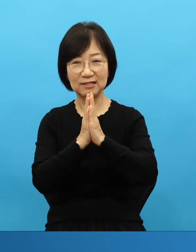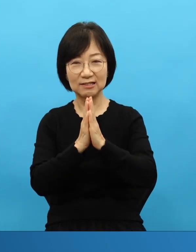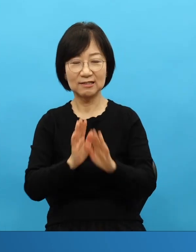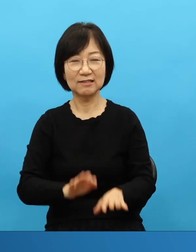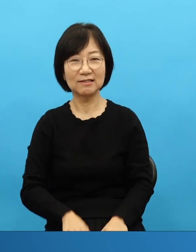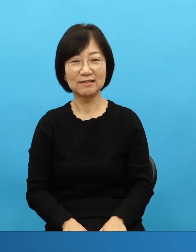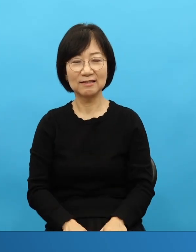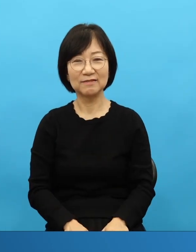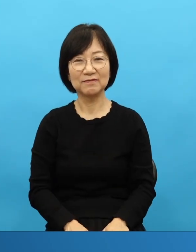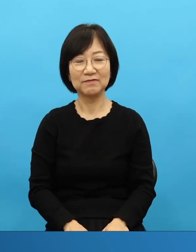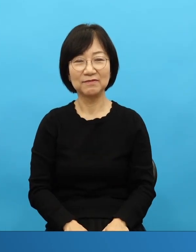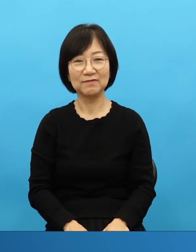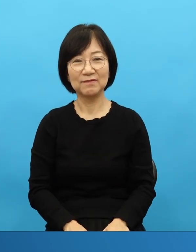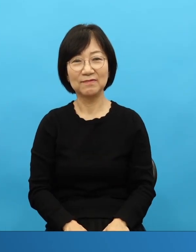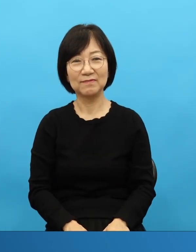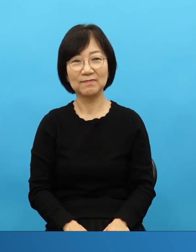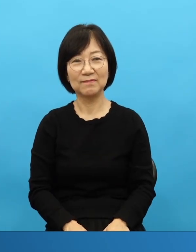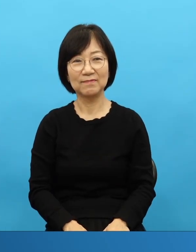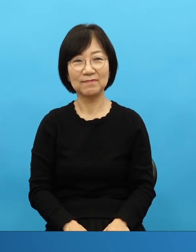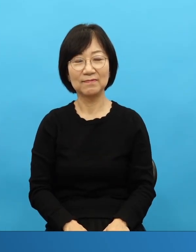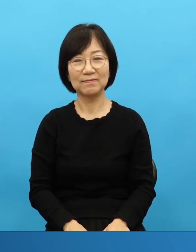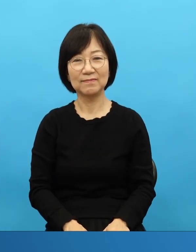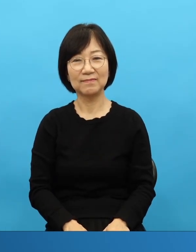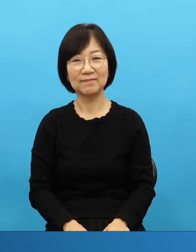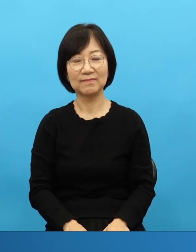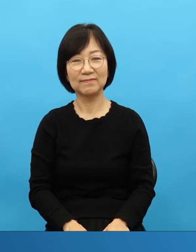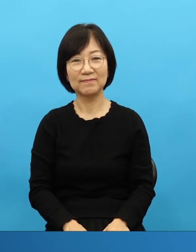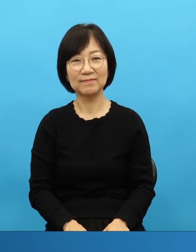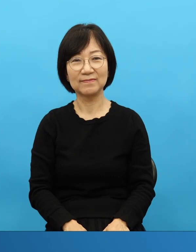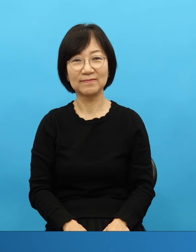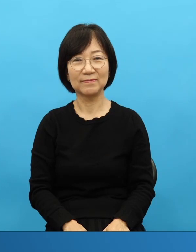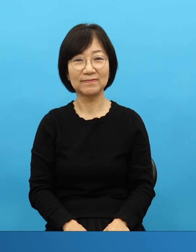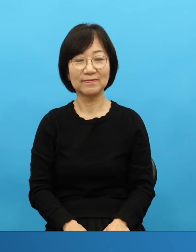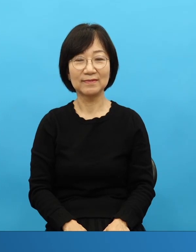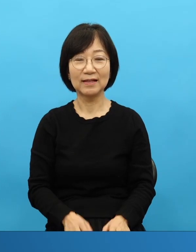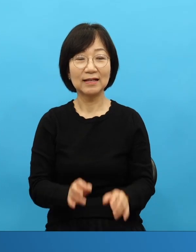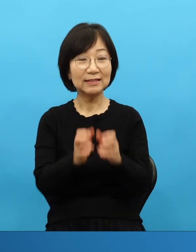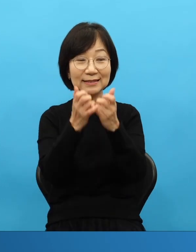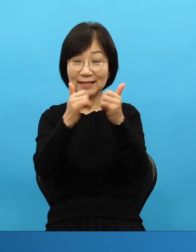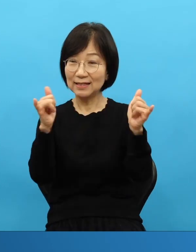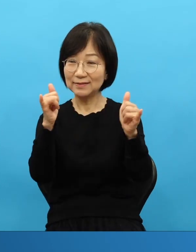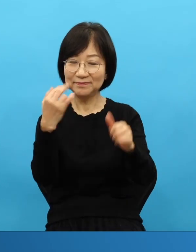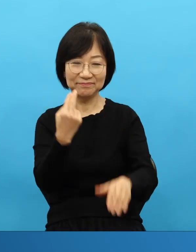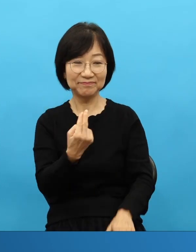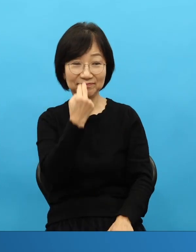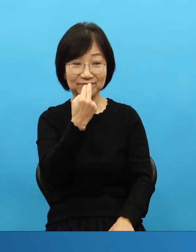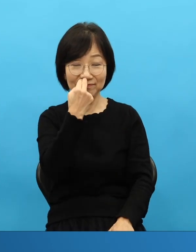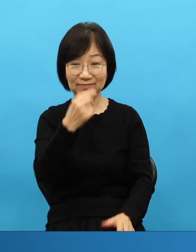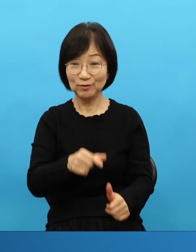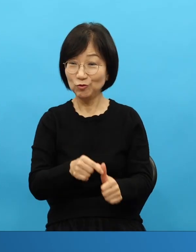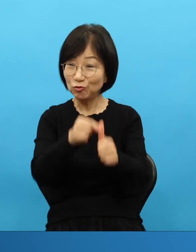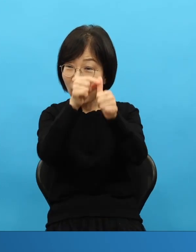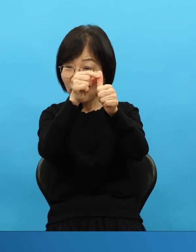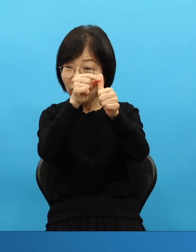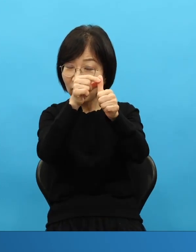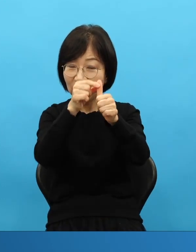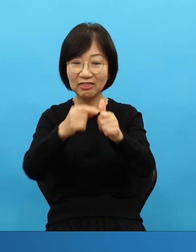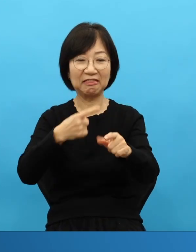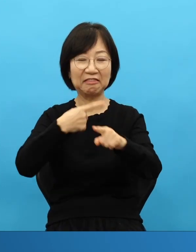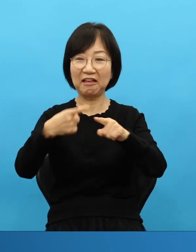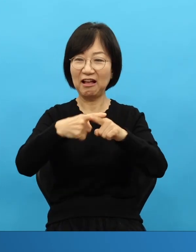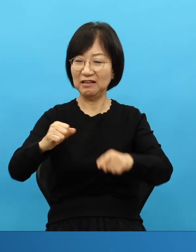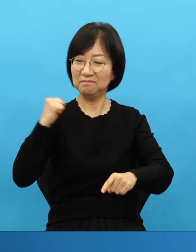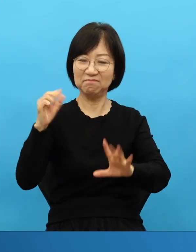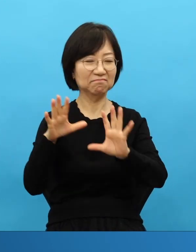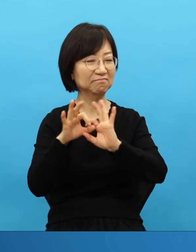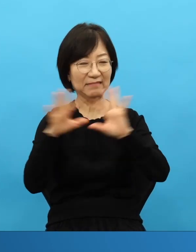그래서 이렇게 말했어요. And then he says this. 사람의 생명과 구원이 칼에 있지 않음을 증명하겠다. That I